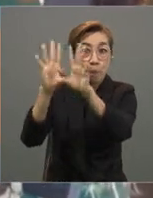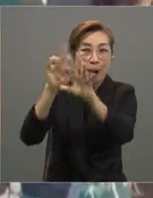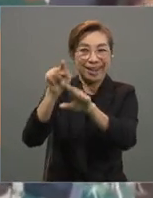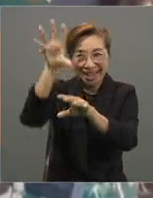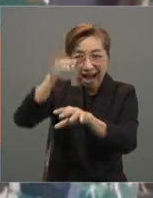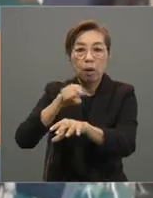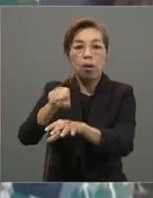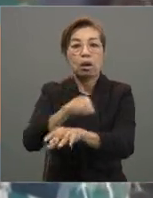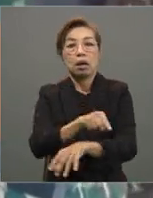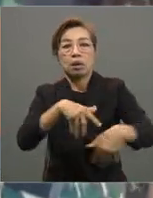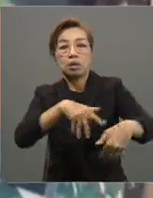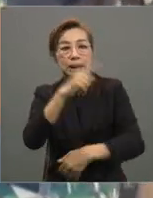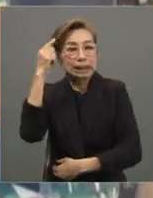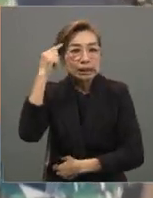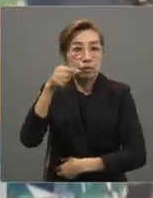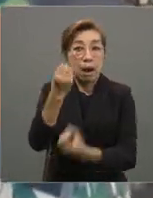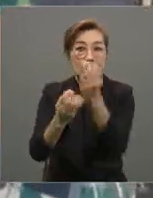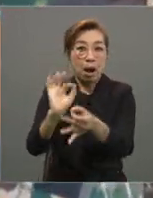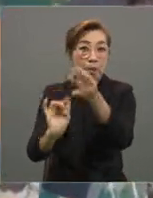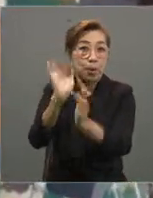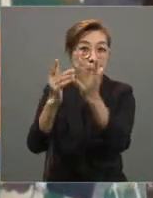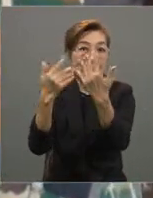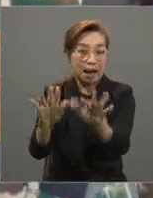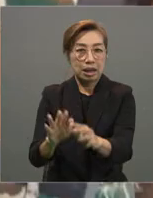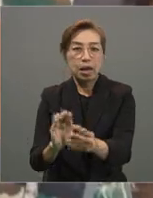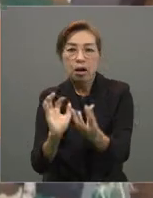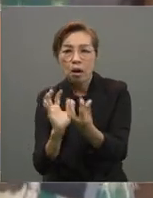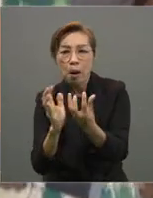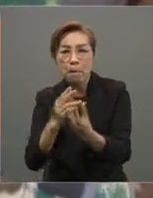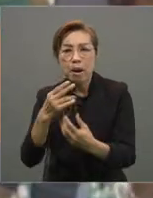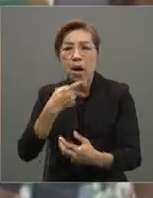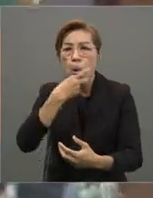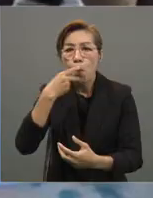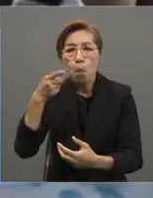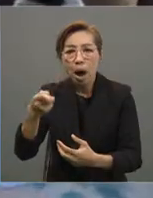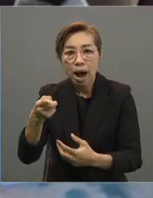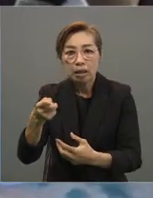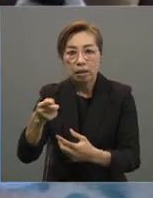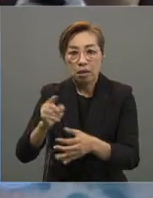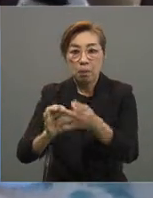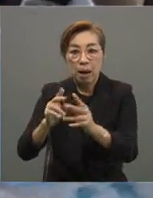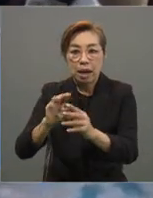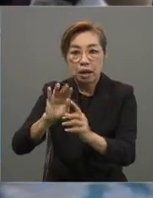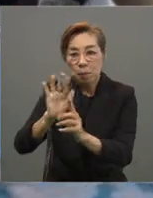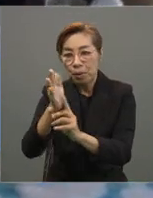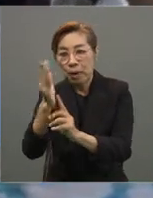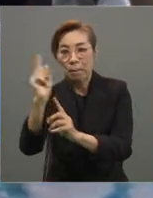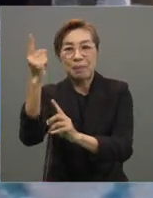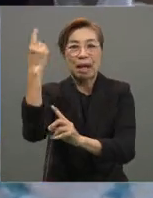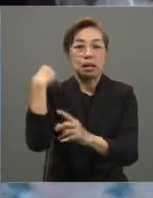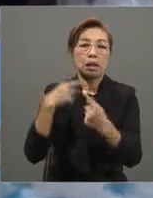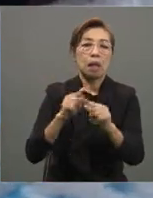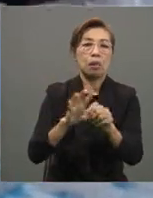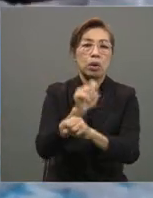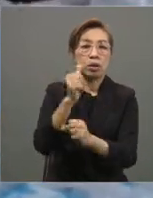รวมไปถึงความเชื่อที่ว่าเมื่อเผาป่าจะทำให้ผักหวานนั้นแตกยอดใหม่แต่ด้วยความแห้งแล้งของสภาพป่าที่มีใบไม้กิ่งไม้